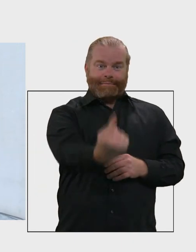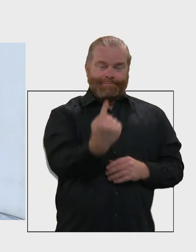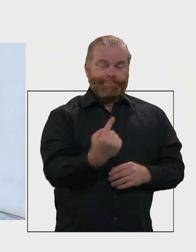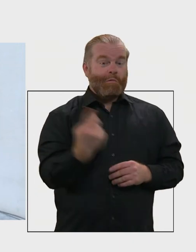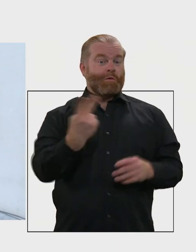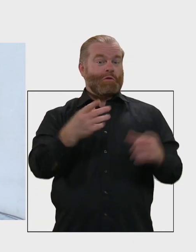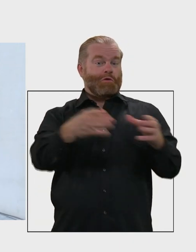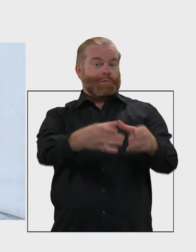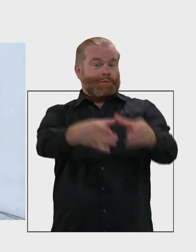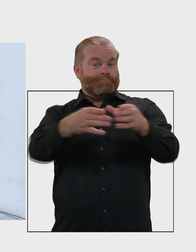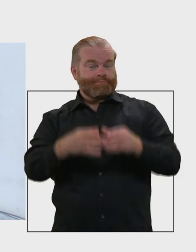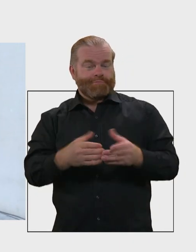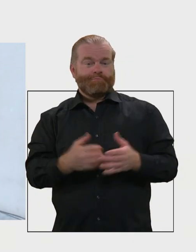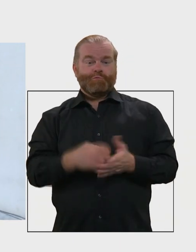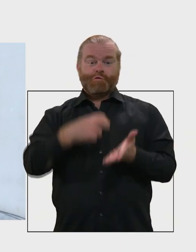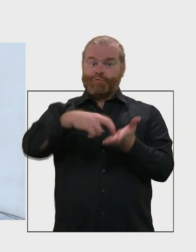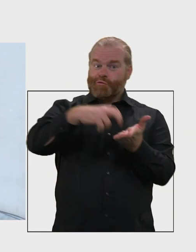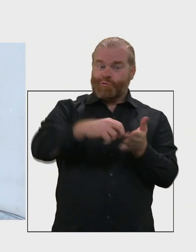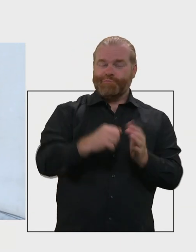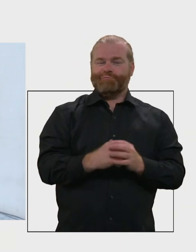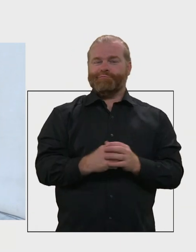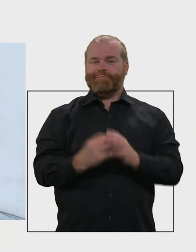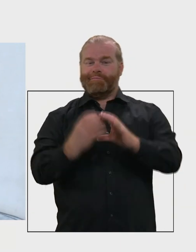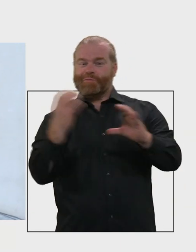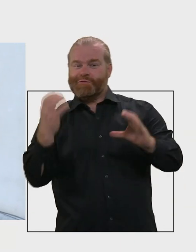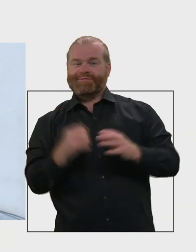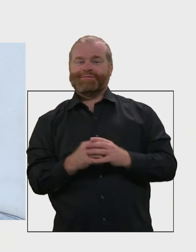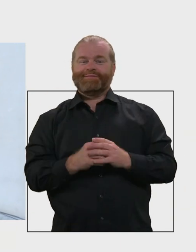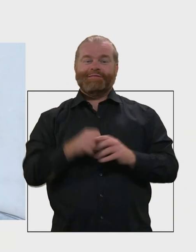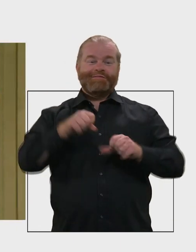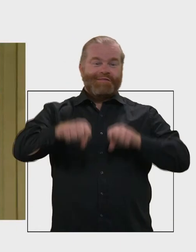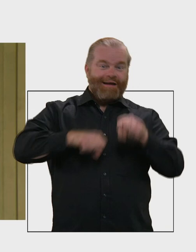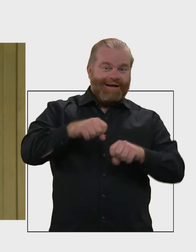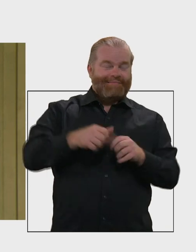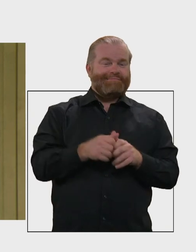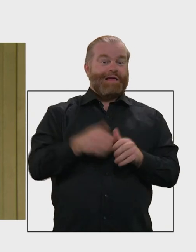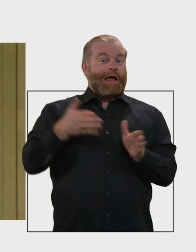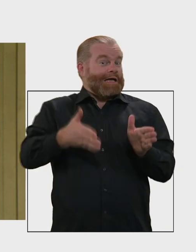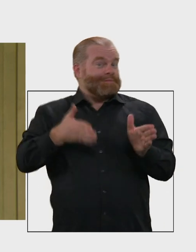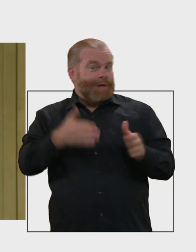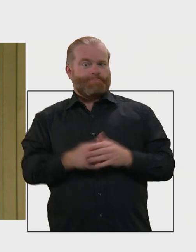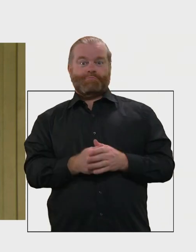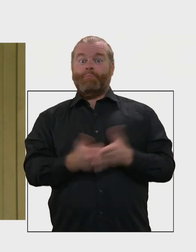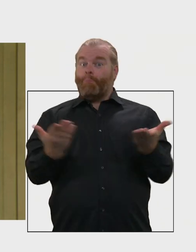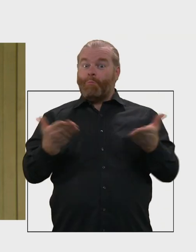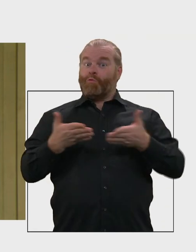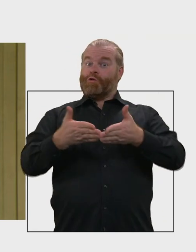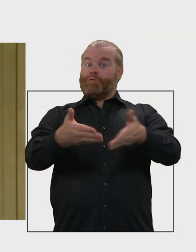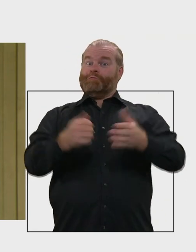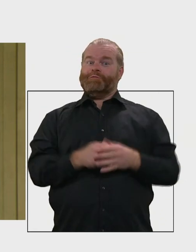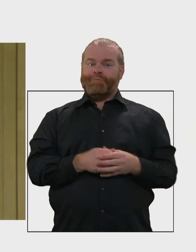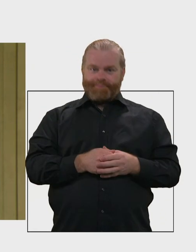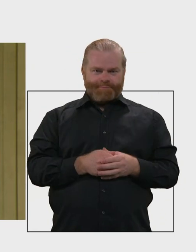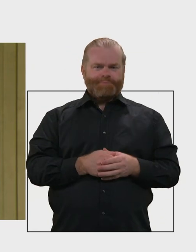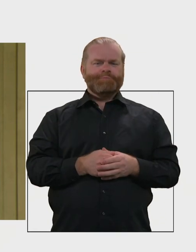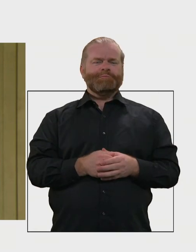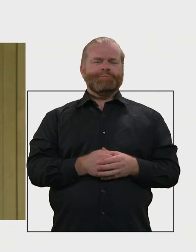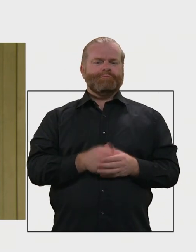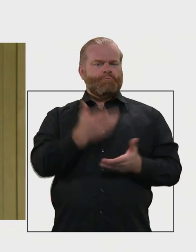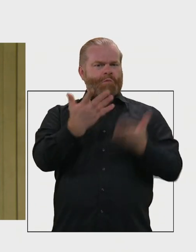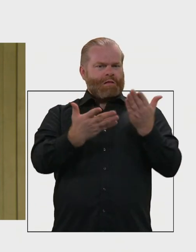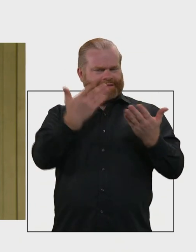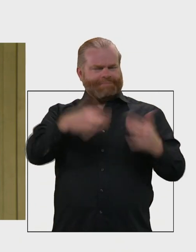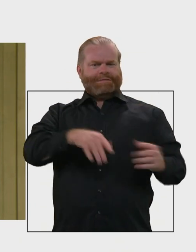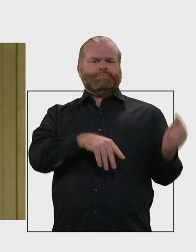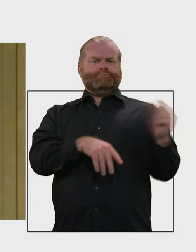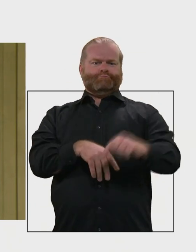sogar mit der Eisenbahn oder mit dem Schiff. Sie waren vielleicht schon mal da und kommen wieder oder Sie sind zum ersten Mal da.